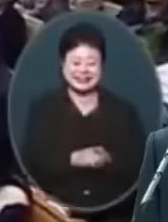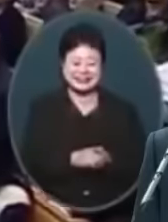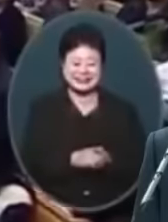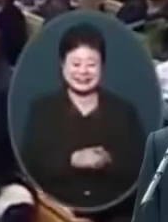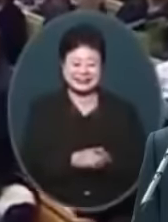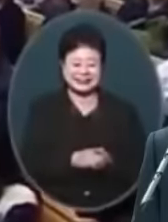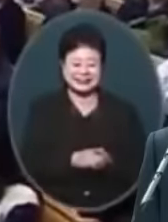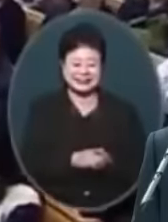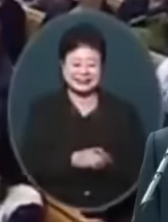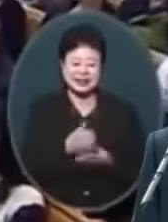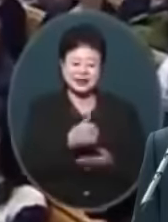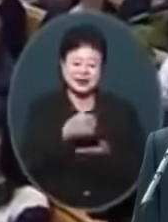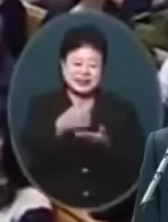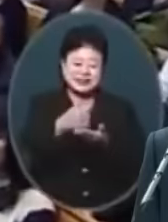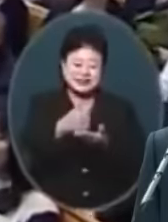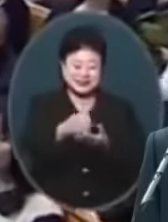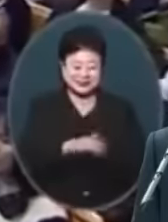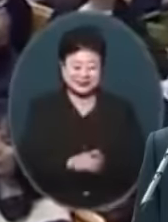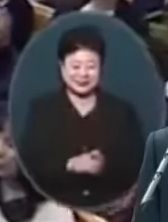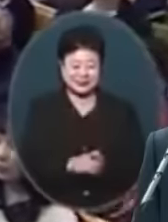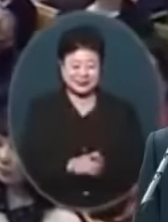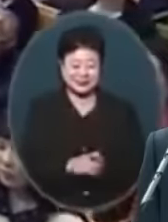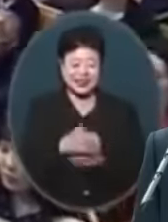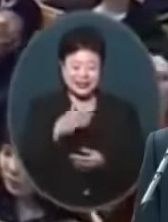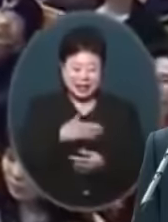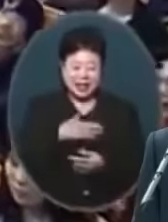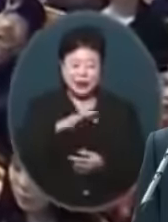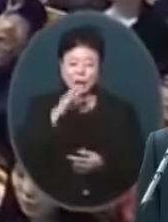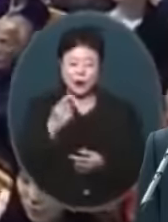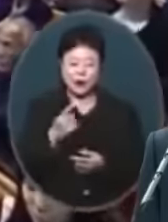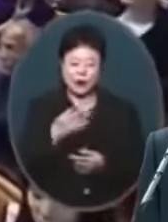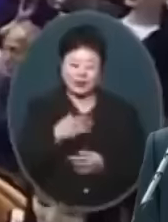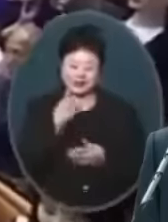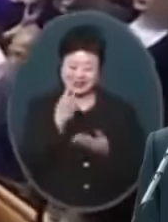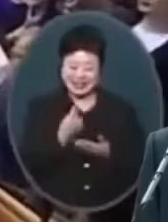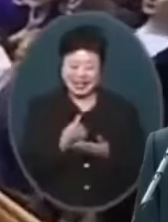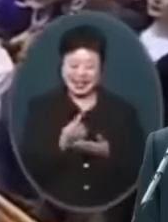한번 그렇게 말씀하십시오. 주님 저도 왔습니다.